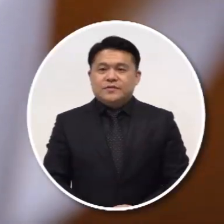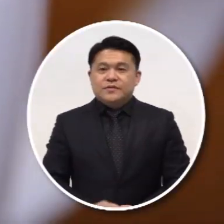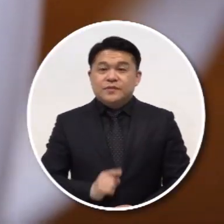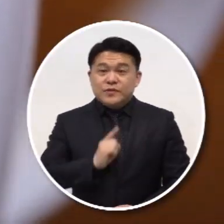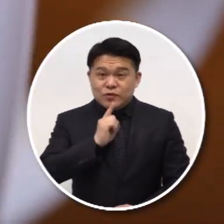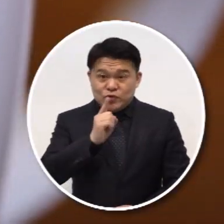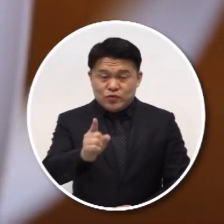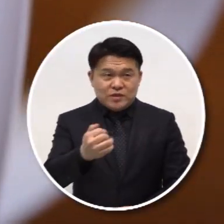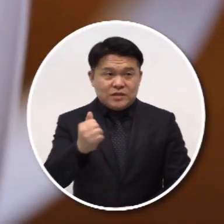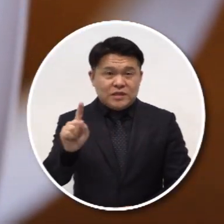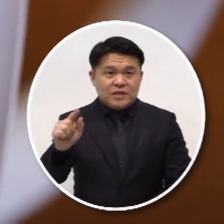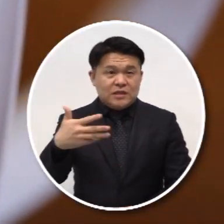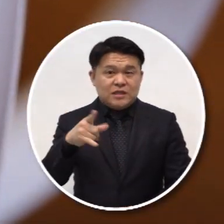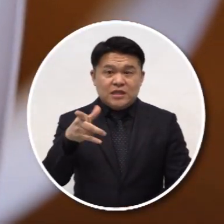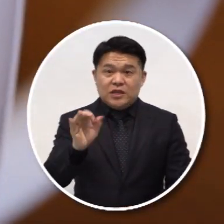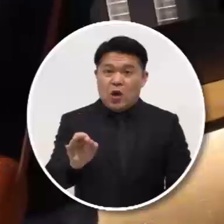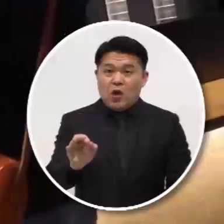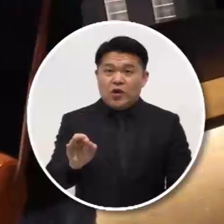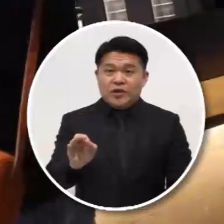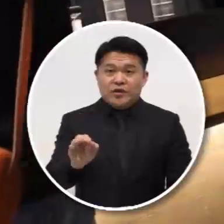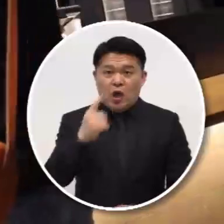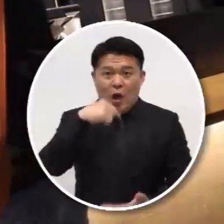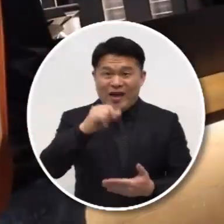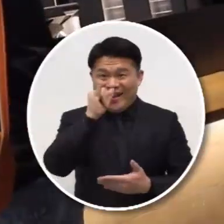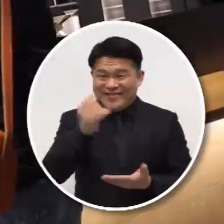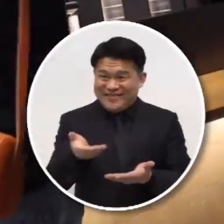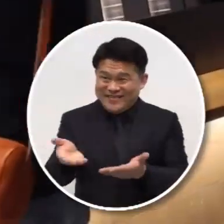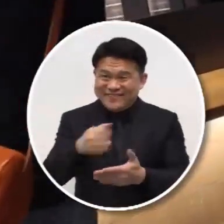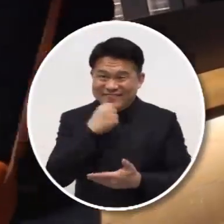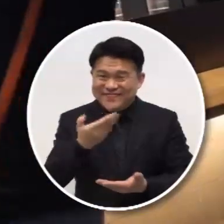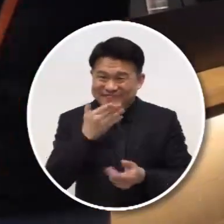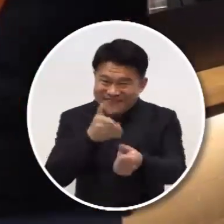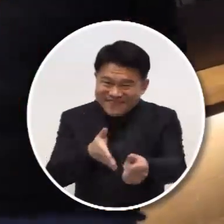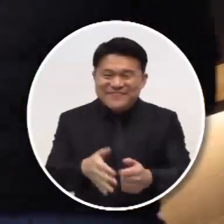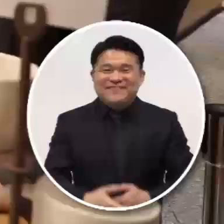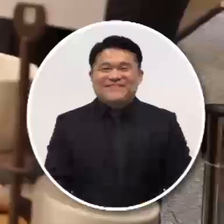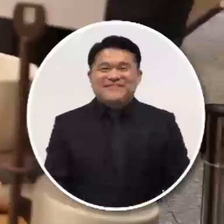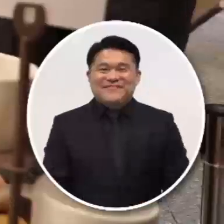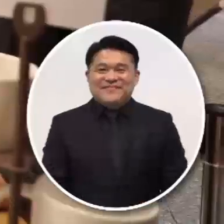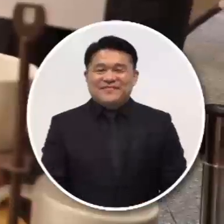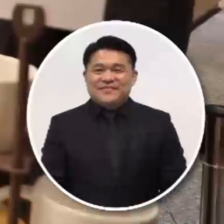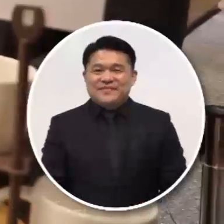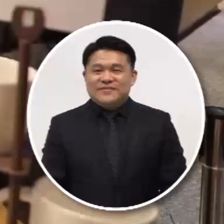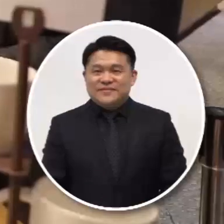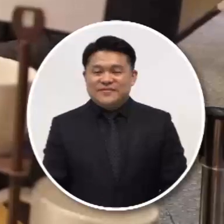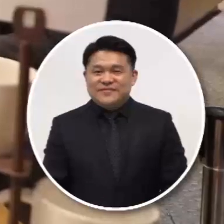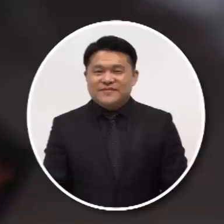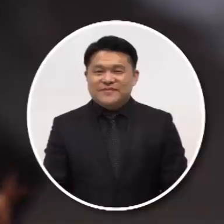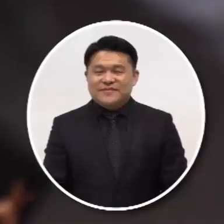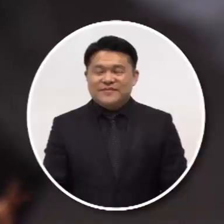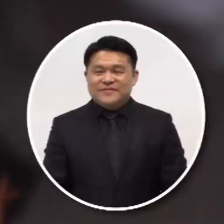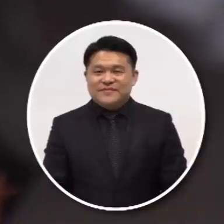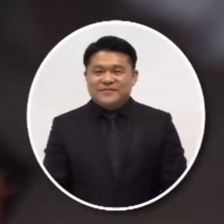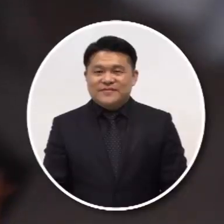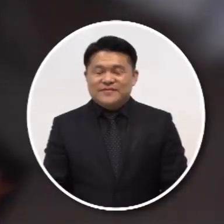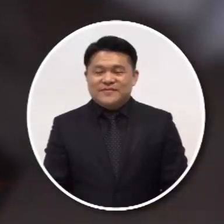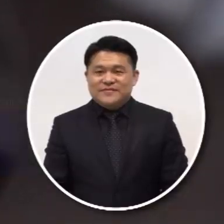주문하신 안태영 고객님. 감사합니다. 맛있게 드세요. 5,000원으로 해드릴까요? 네.